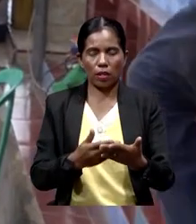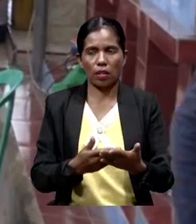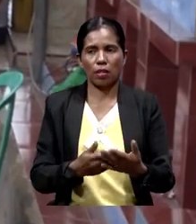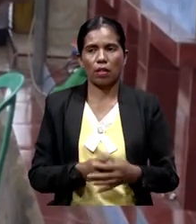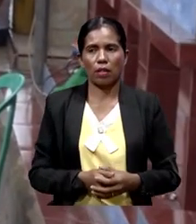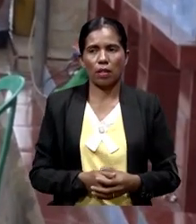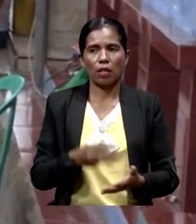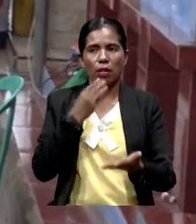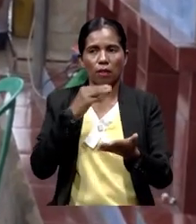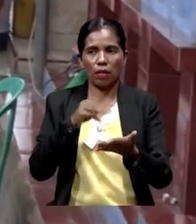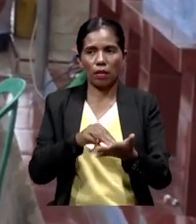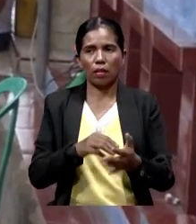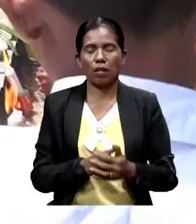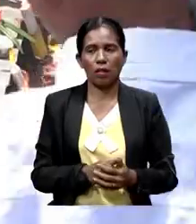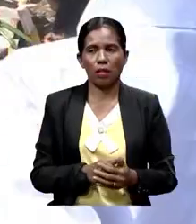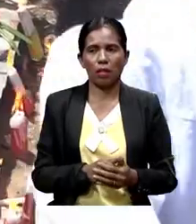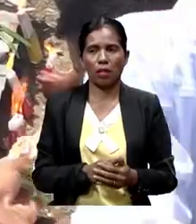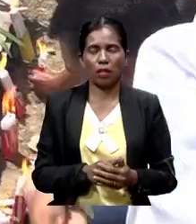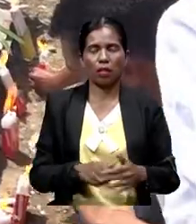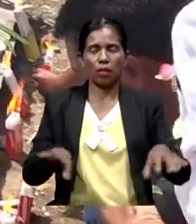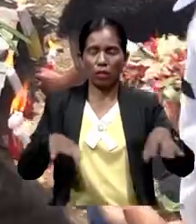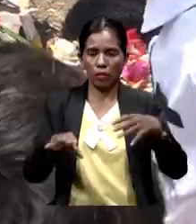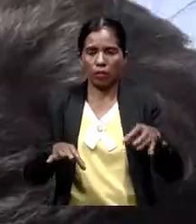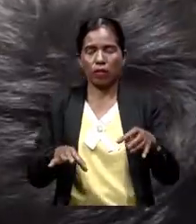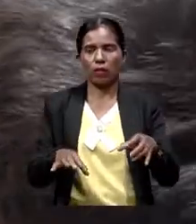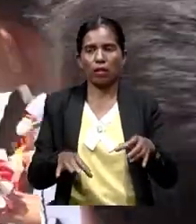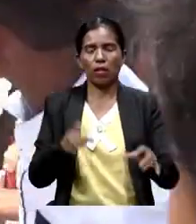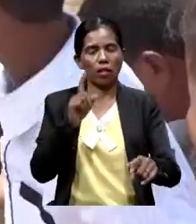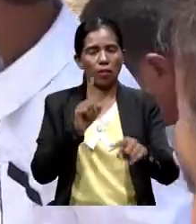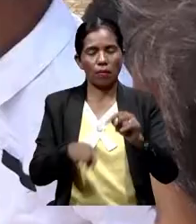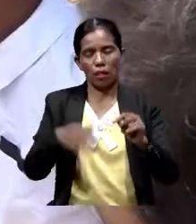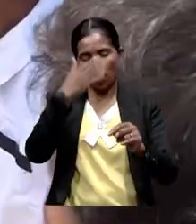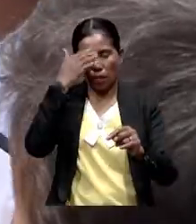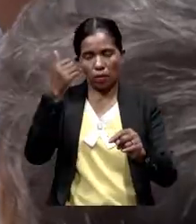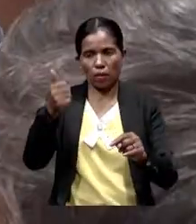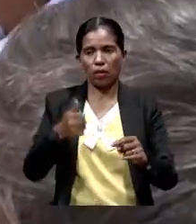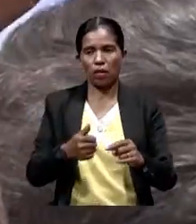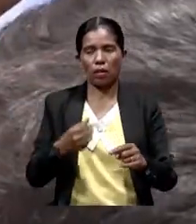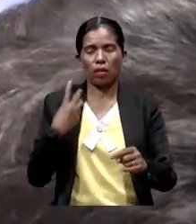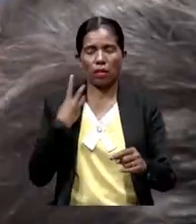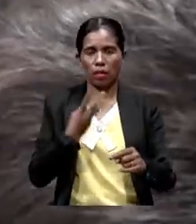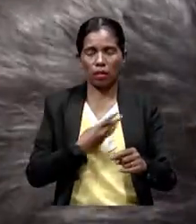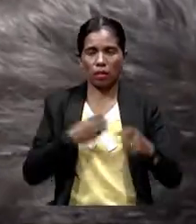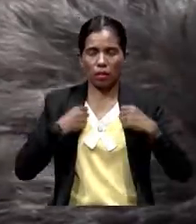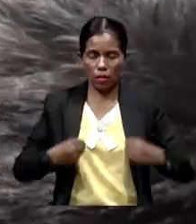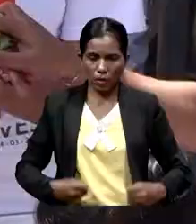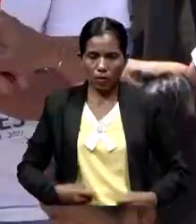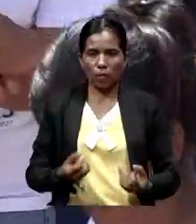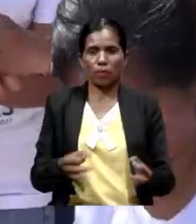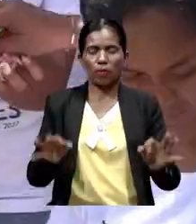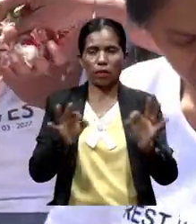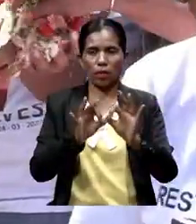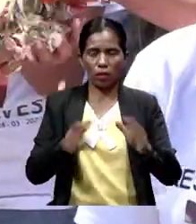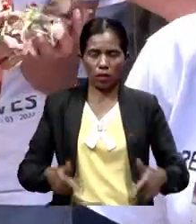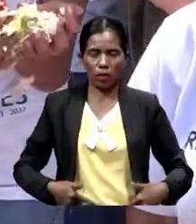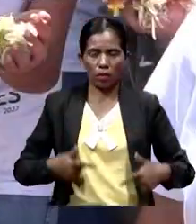nini mensazin maka ni dehang. Serviço cari, label haluhan kata, ita ninia saúde muito importante, ita ninia vida,